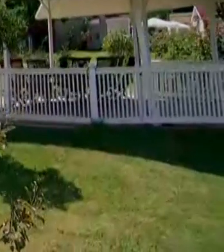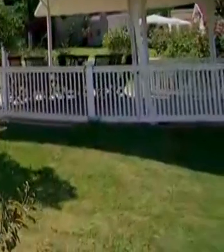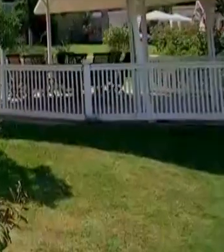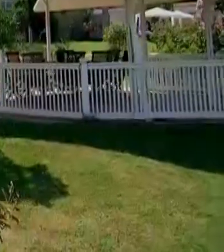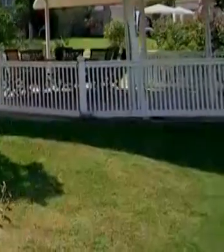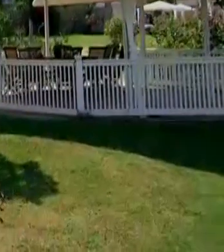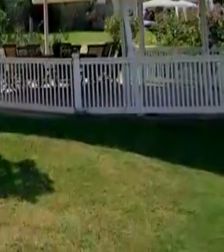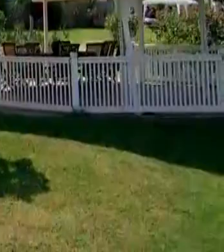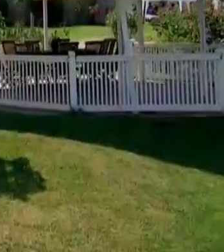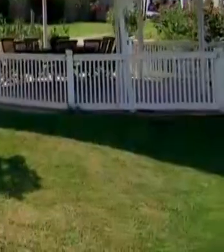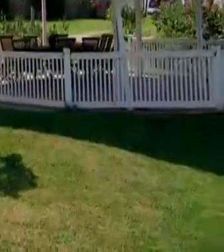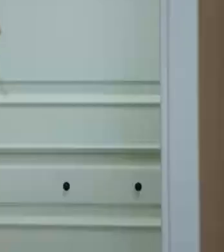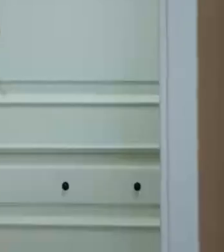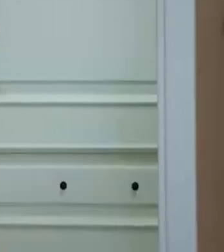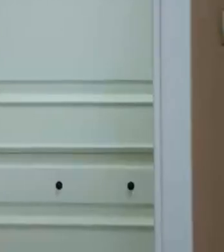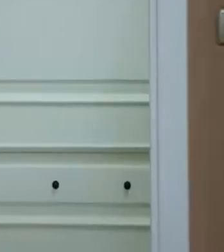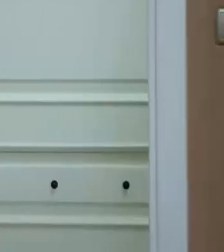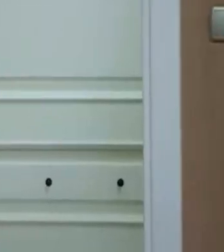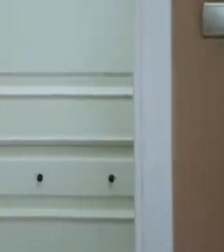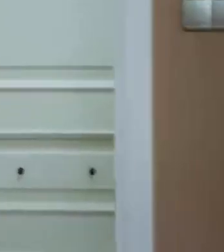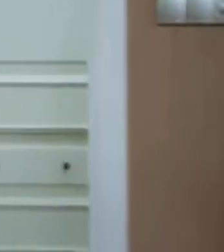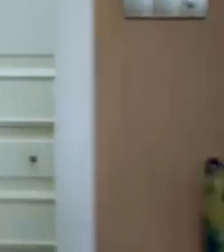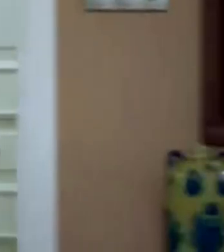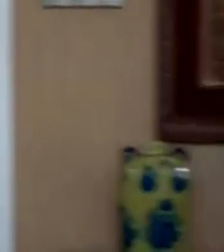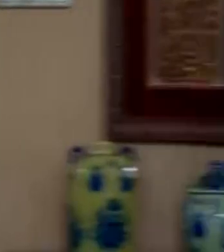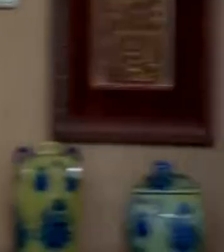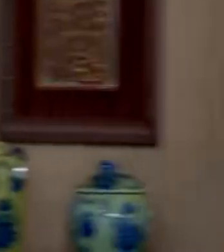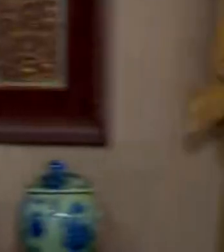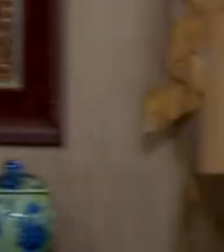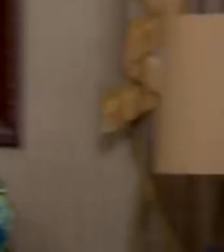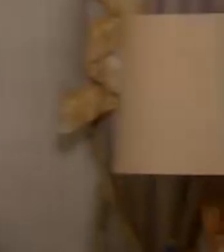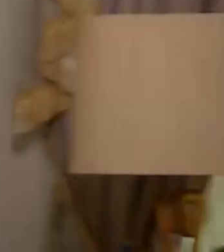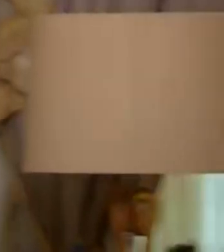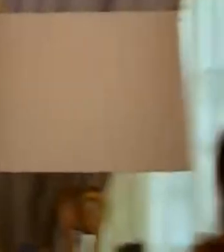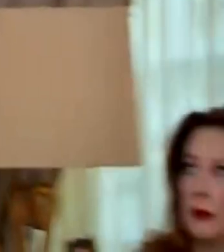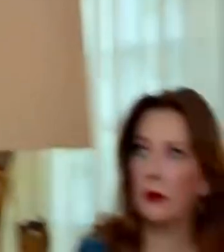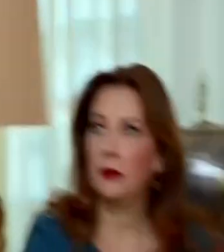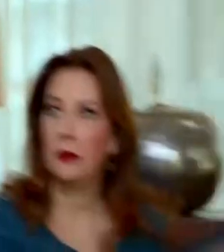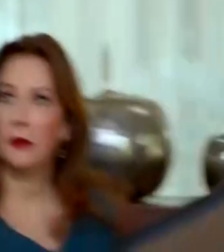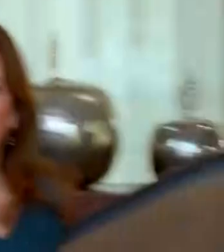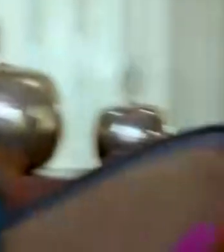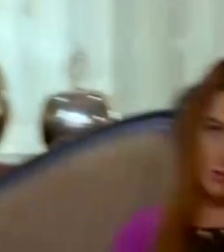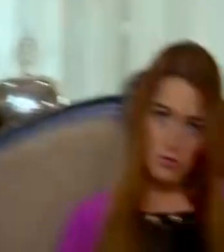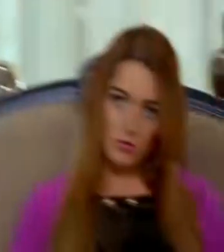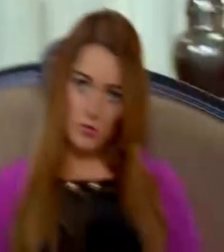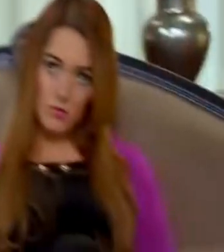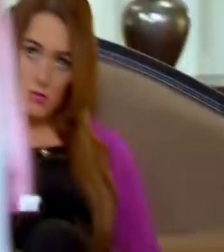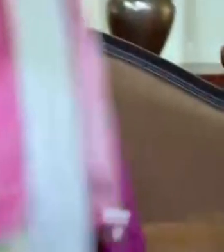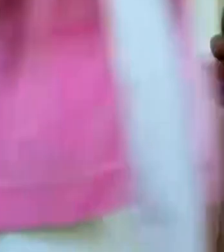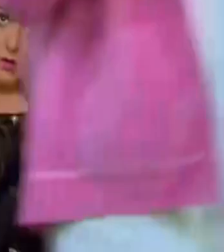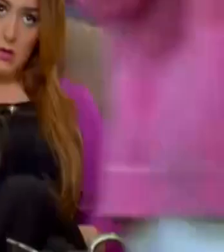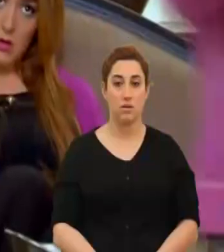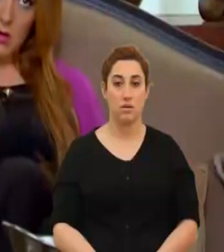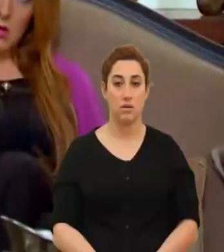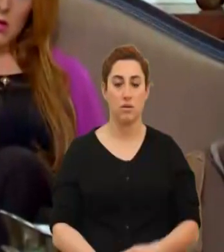Villanın beyaz çardaklı kocaman bahçesi. Biricik evde üzerinde pembe kadife pijamalarıyla saçı başı dağınık bir halde. Eline